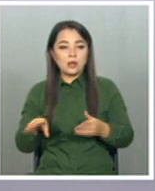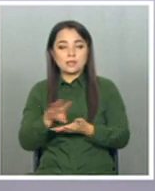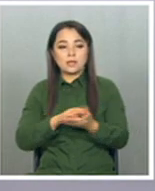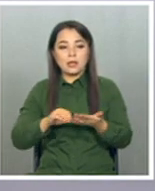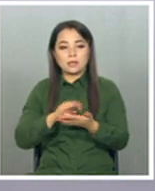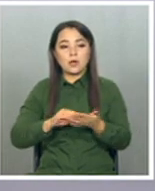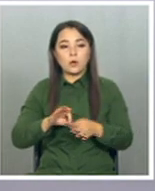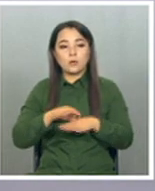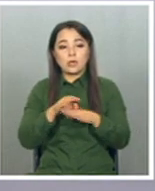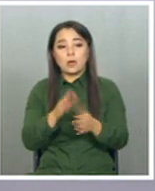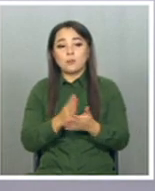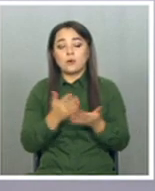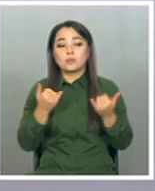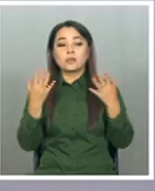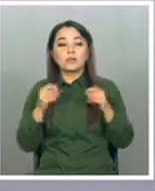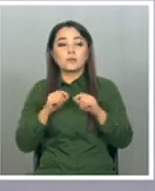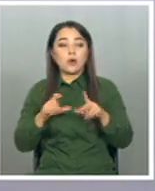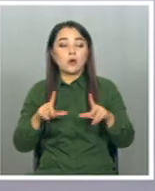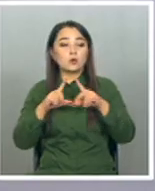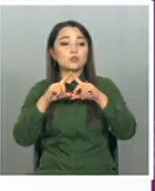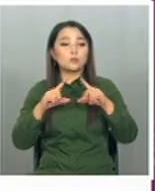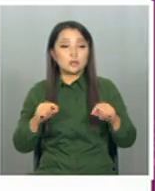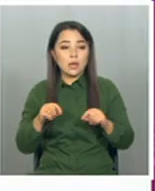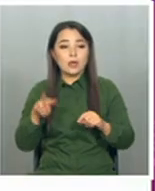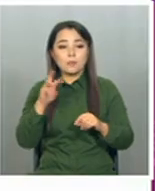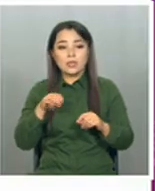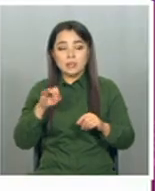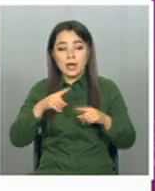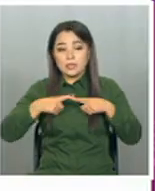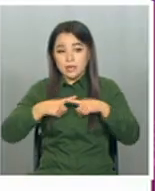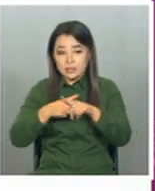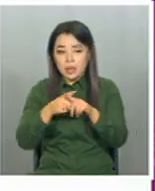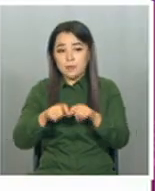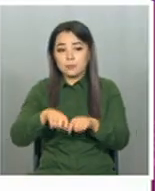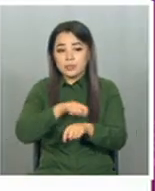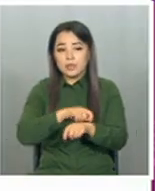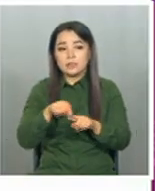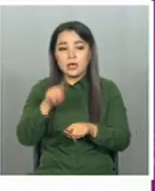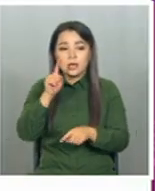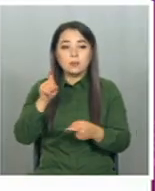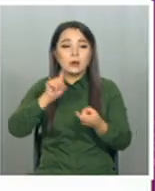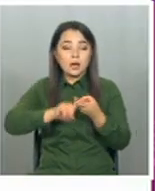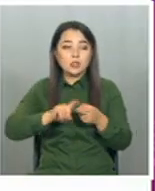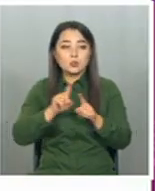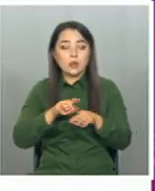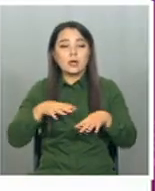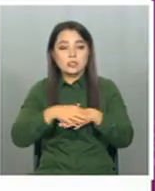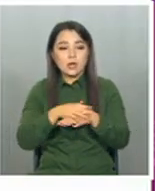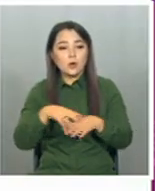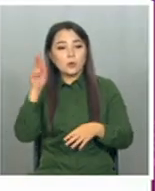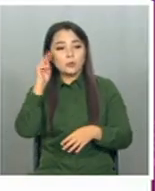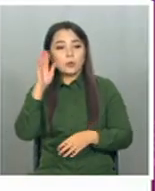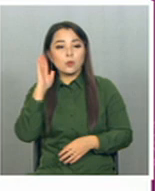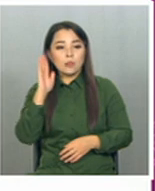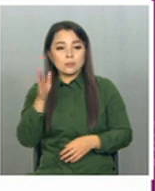ғой, бүгінгі сабақта үш бұрыштың медианасы мен биіктігіне байланысты есептер шығаруды